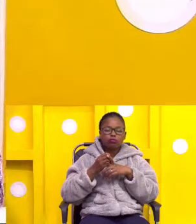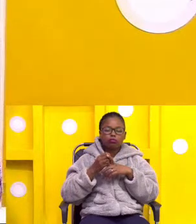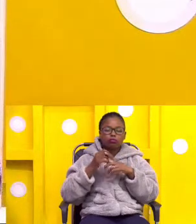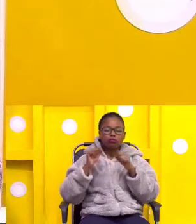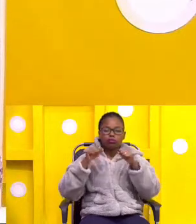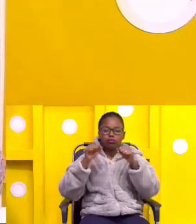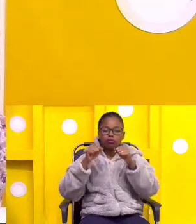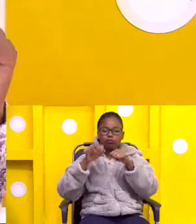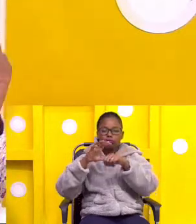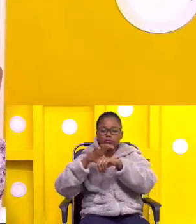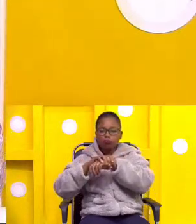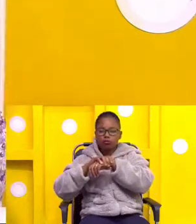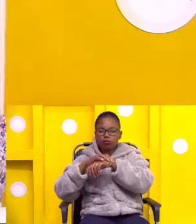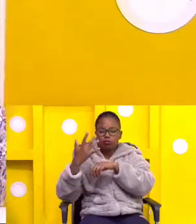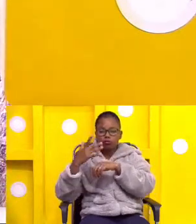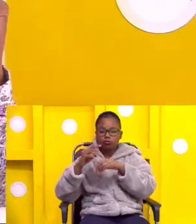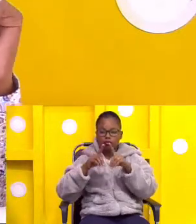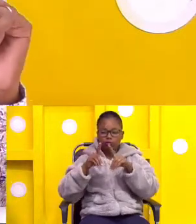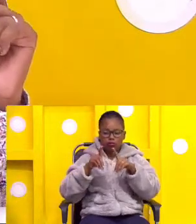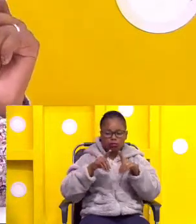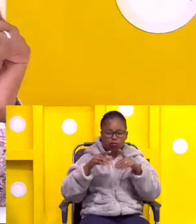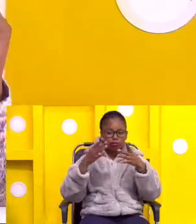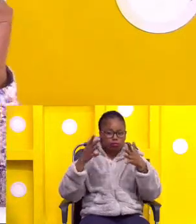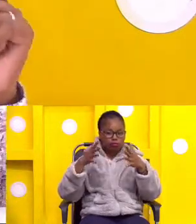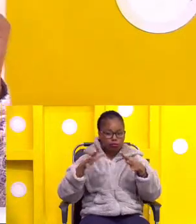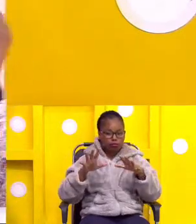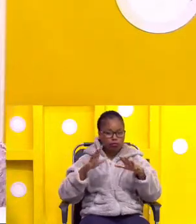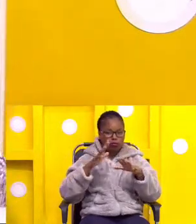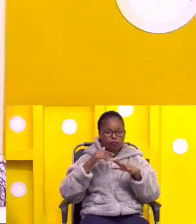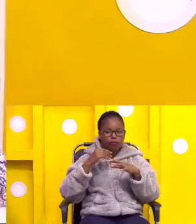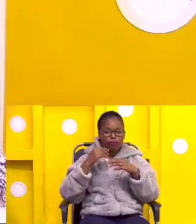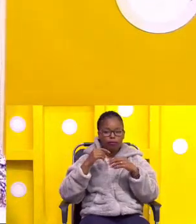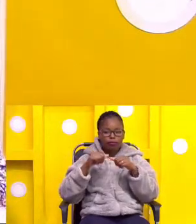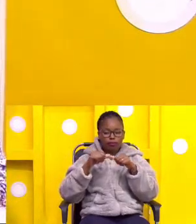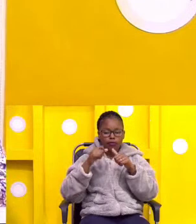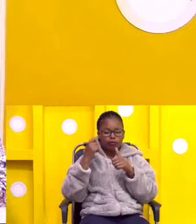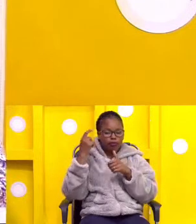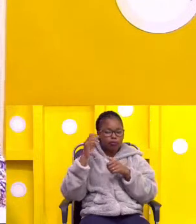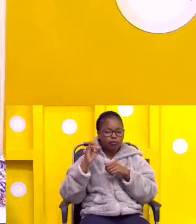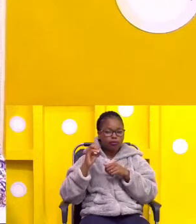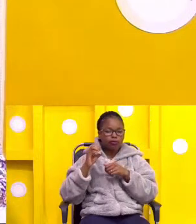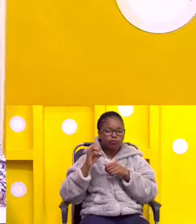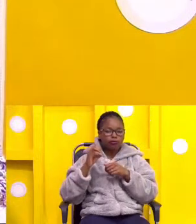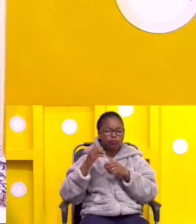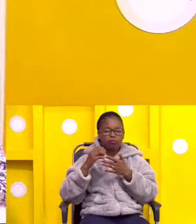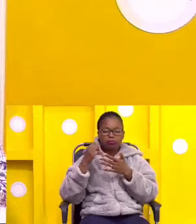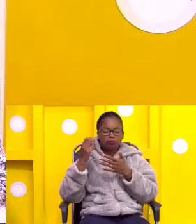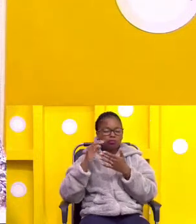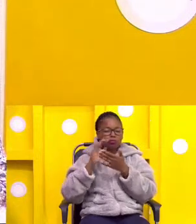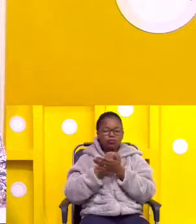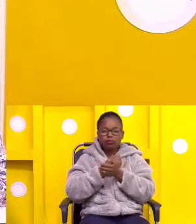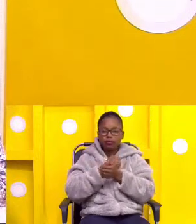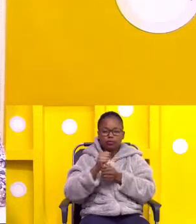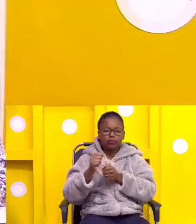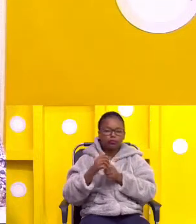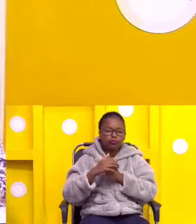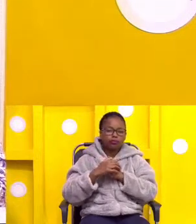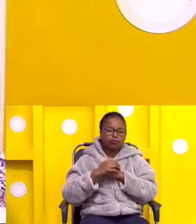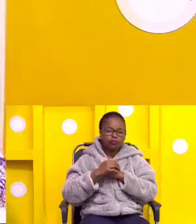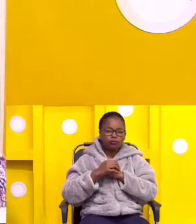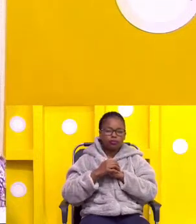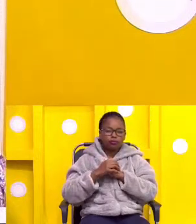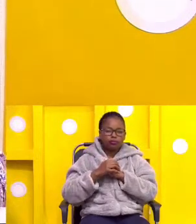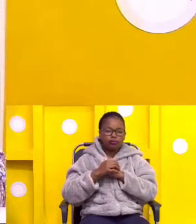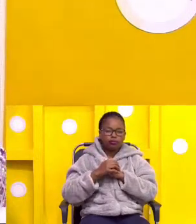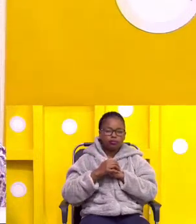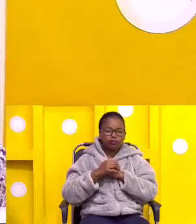Ugu ni ulikulaga maudo mareko. Wageni na nukuko roke lutu onoke menya. Na odora lutu. Na odora menya. No